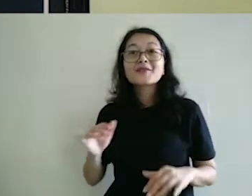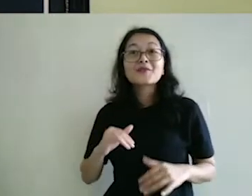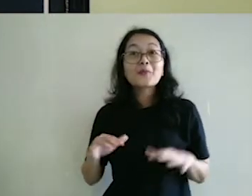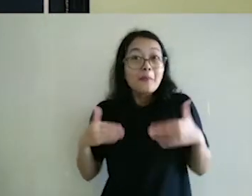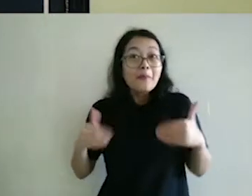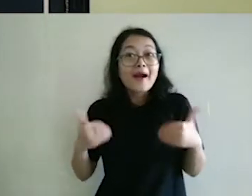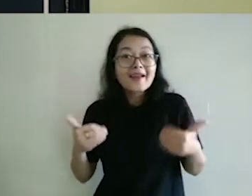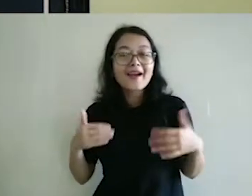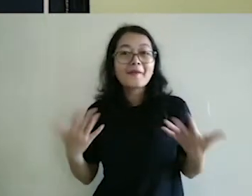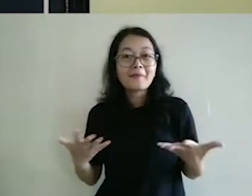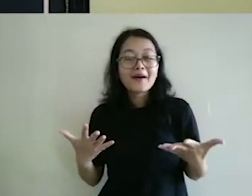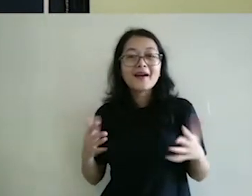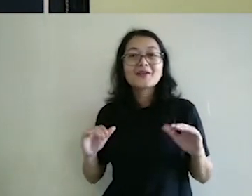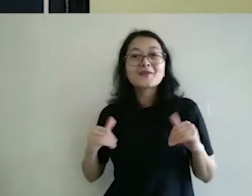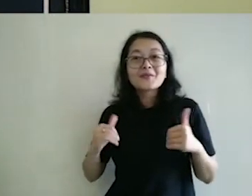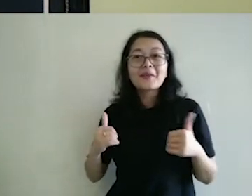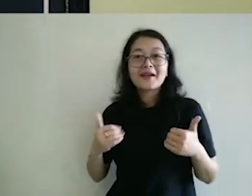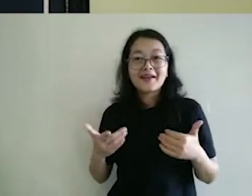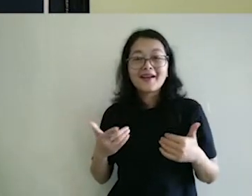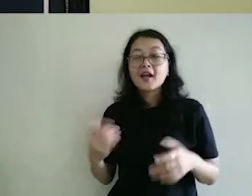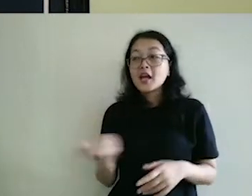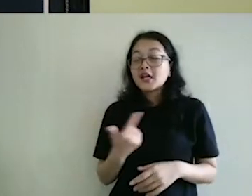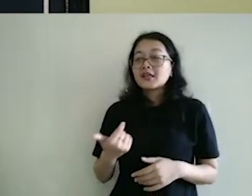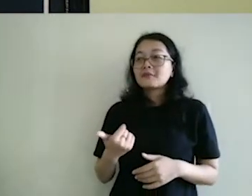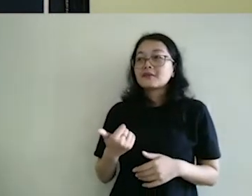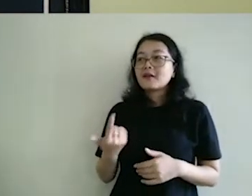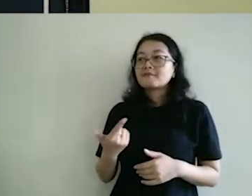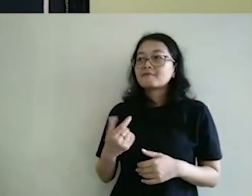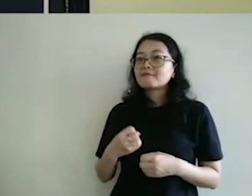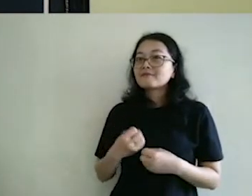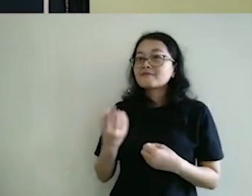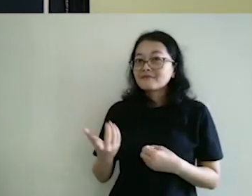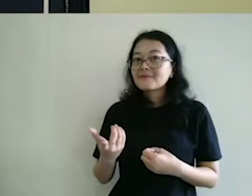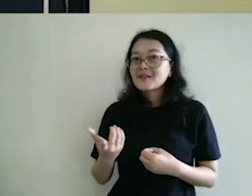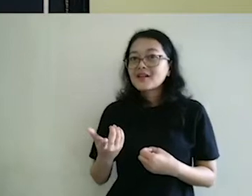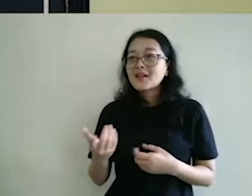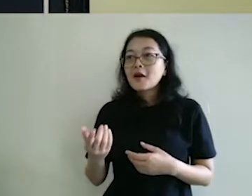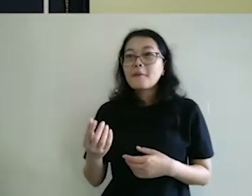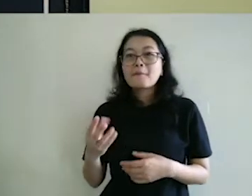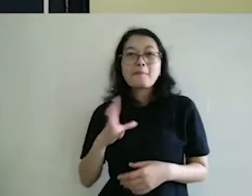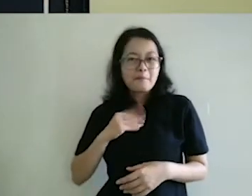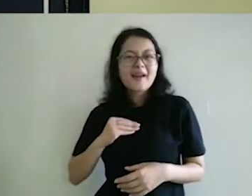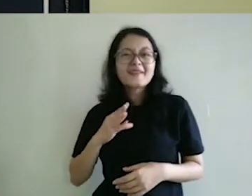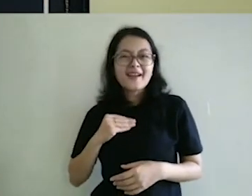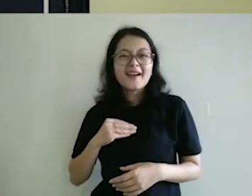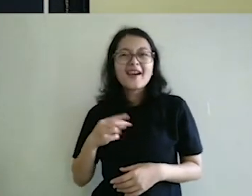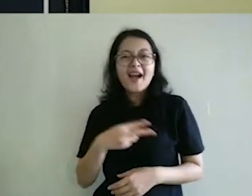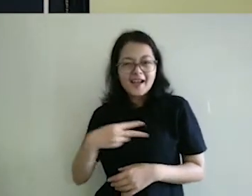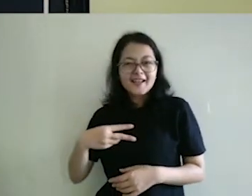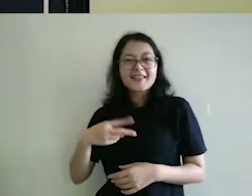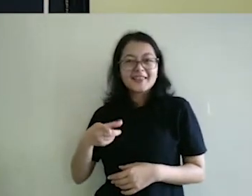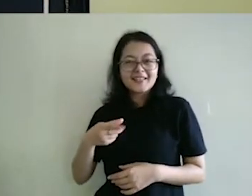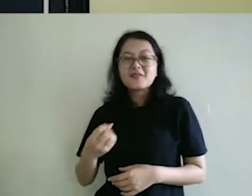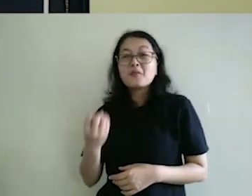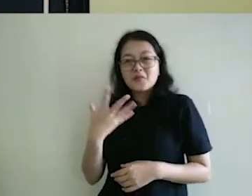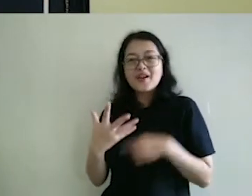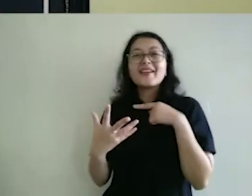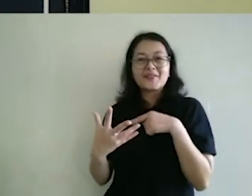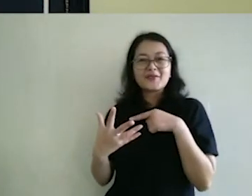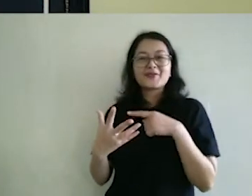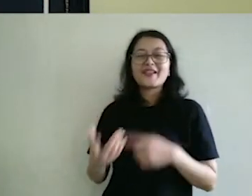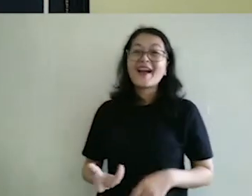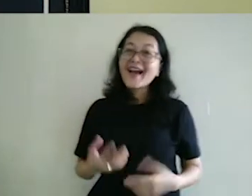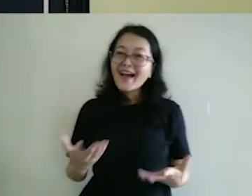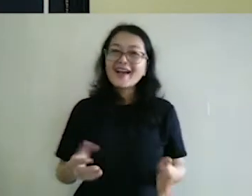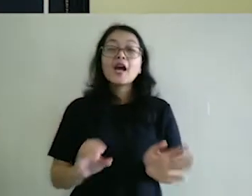isi hati kita dalam momen-momen tersebut. Saya ambil contoh teman-teman, misalnya